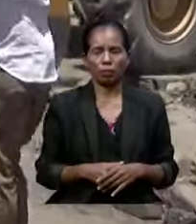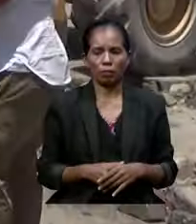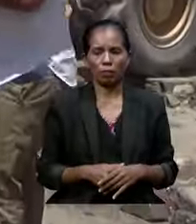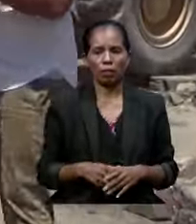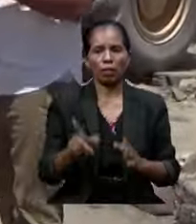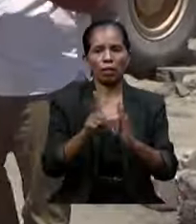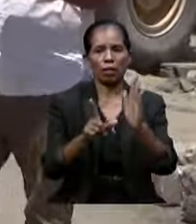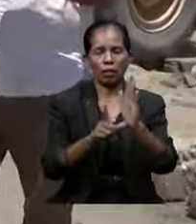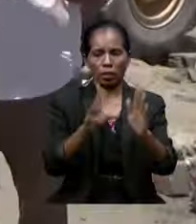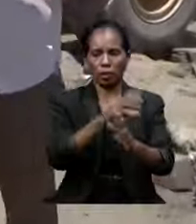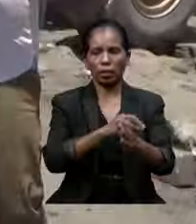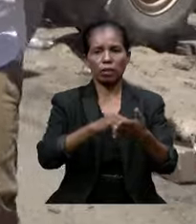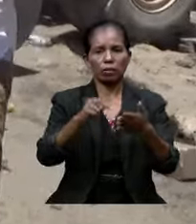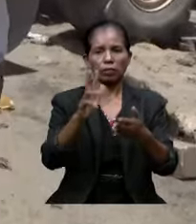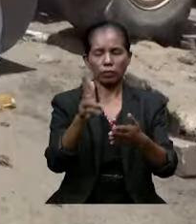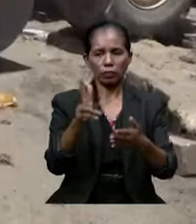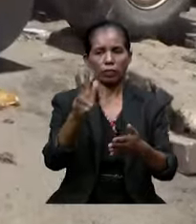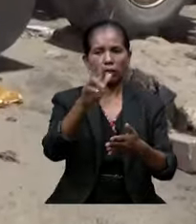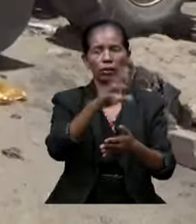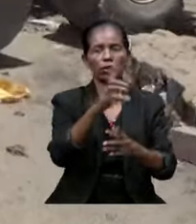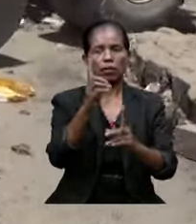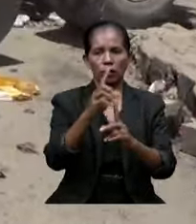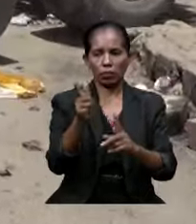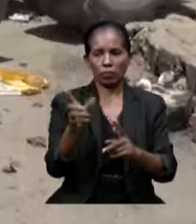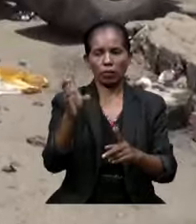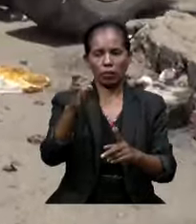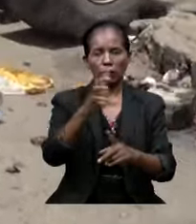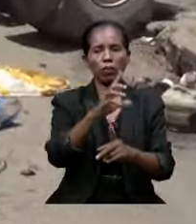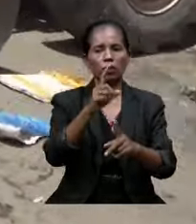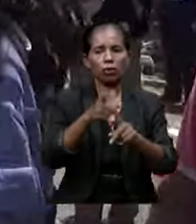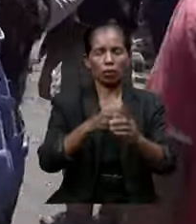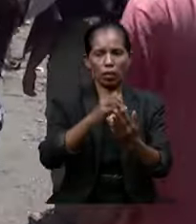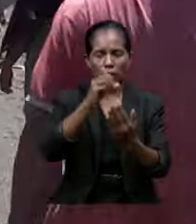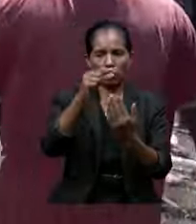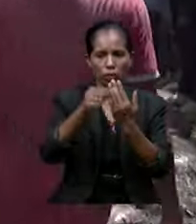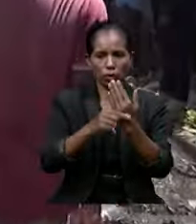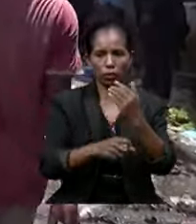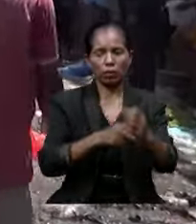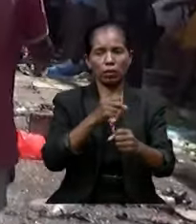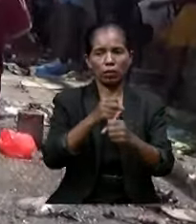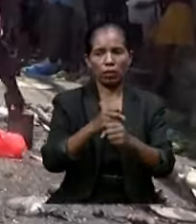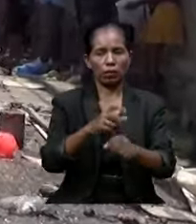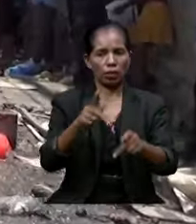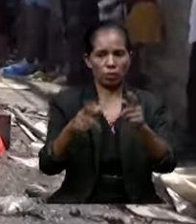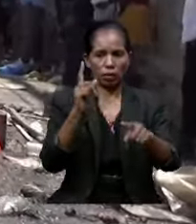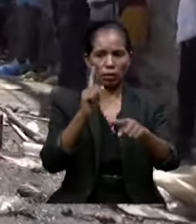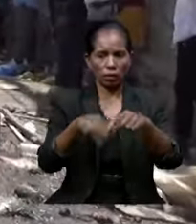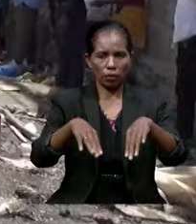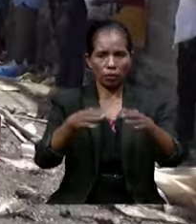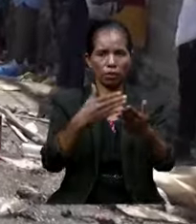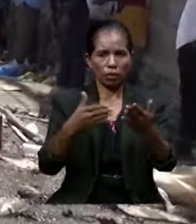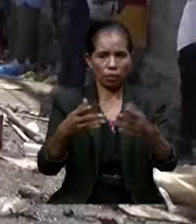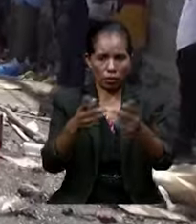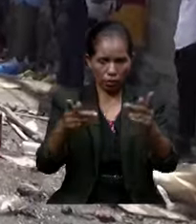dekretu lei orden publiku numero 308, lorong ron resihitu, fulan agostu tinang ring ruavalu, bandu atula bele fan sasan ia